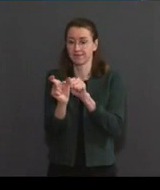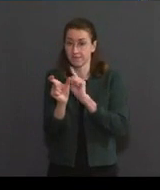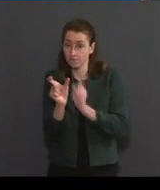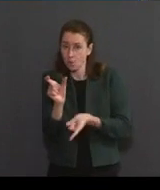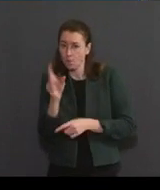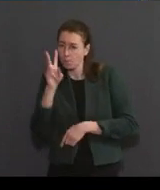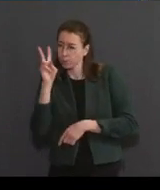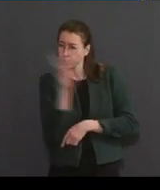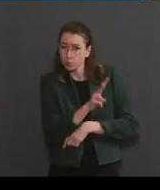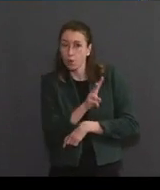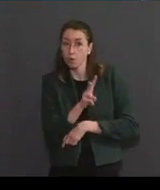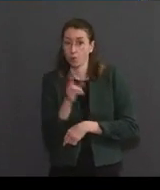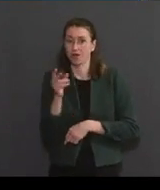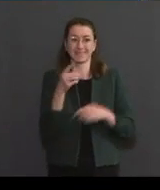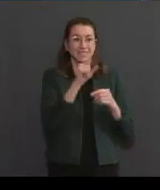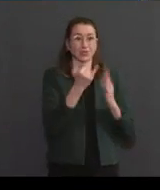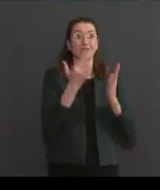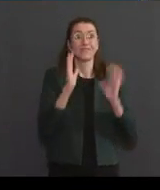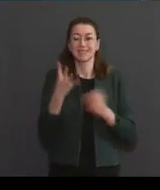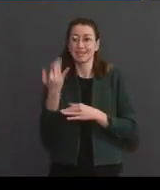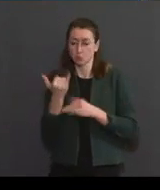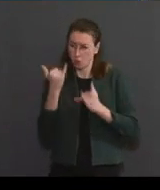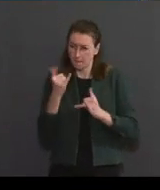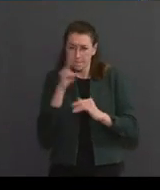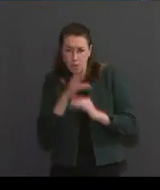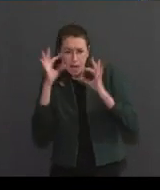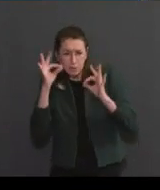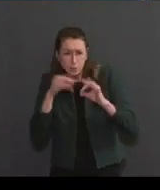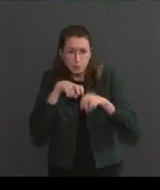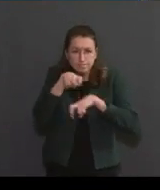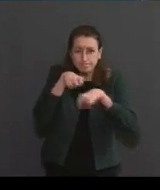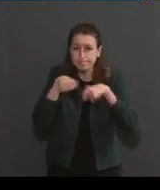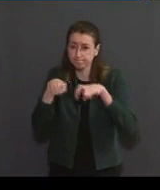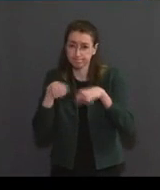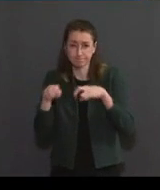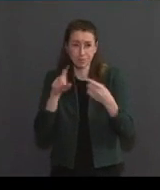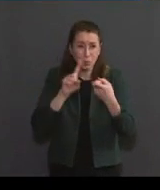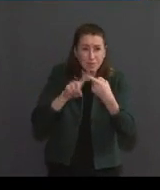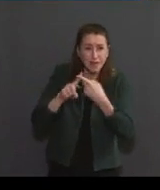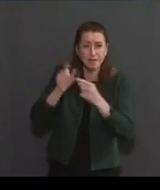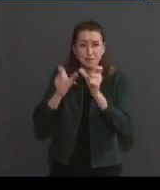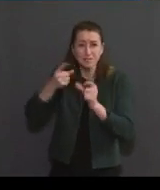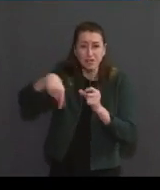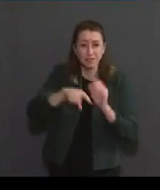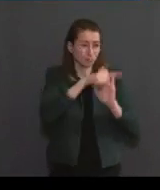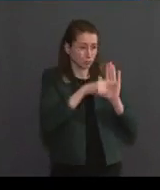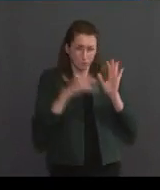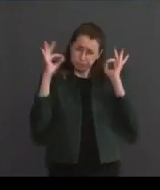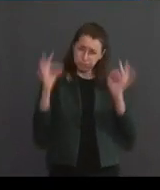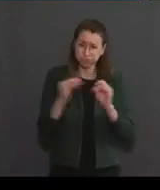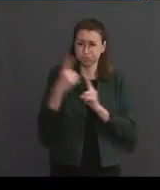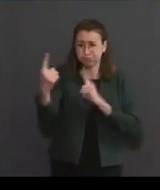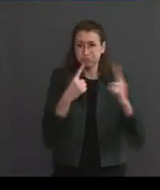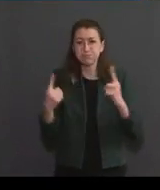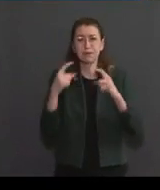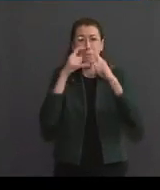à vos occupations, mais vous allez particulièrement faire attention au fait d'appliquer les fameuses mesures de distanciement, de port de masque,